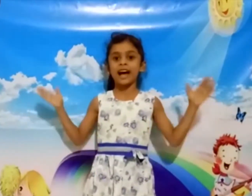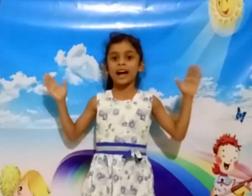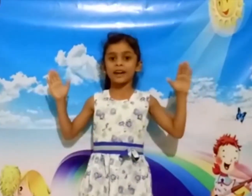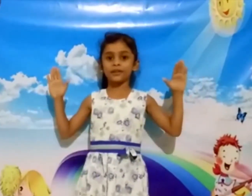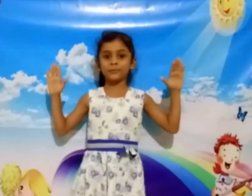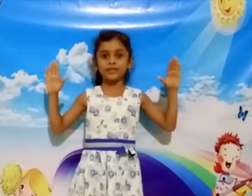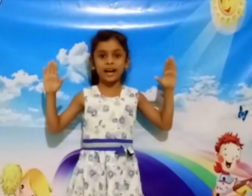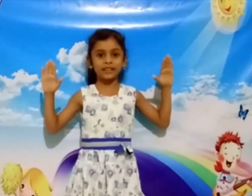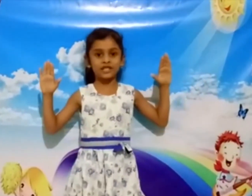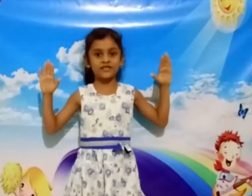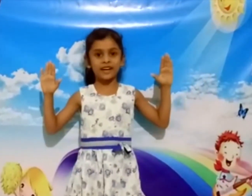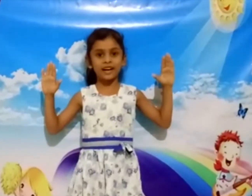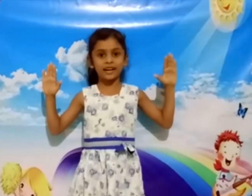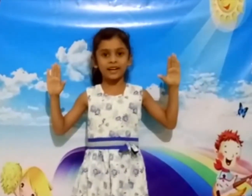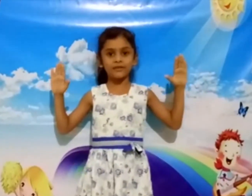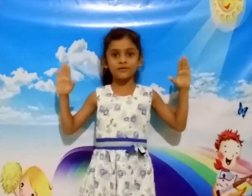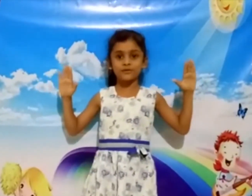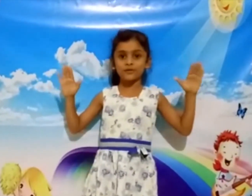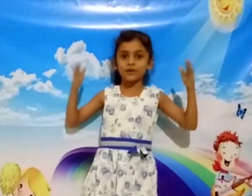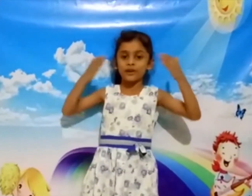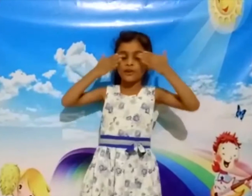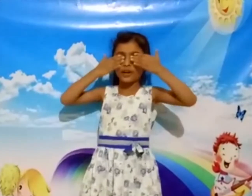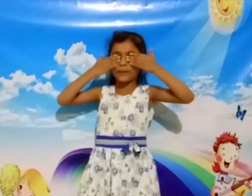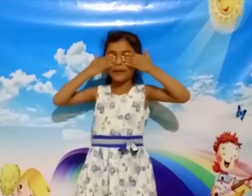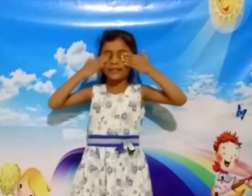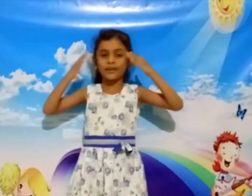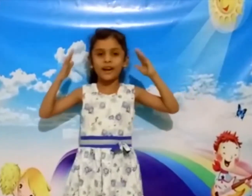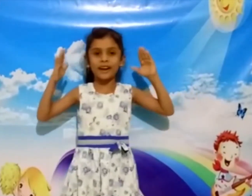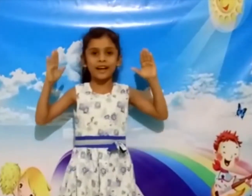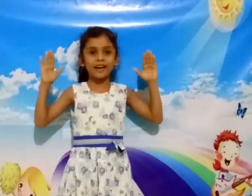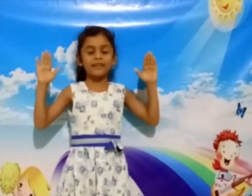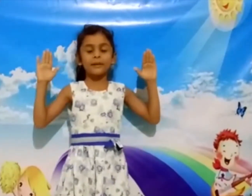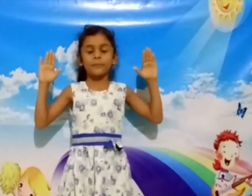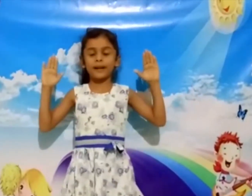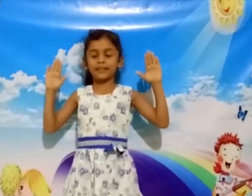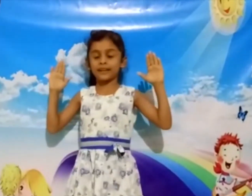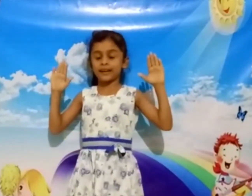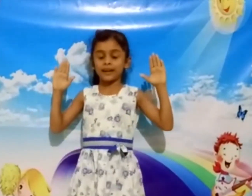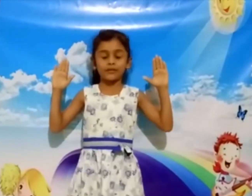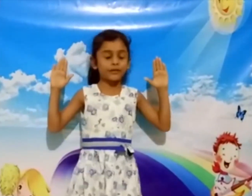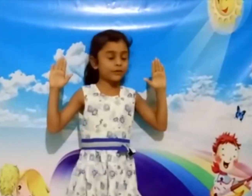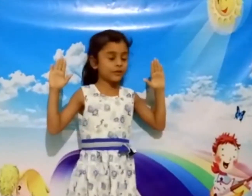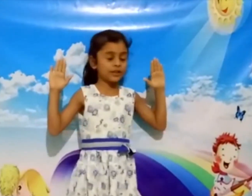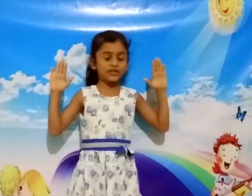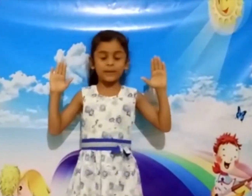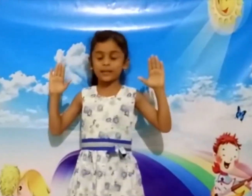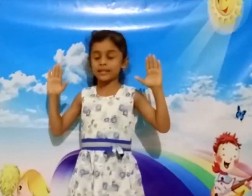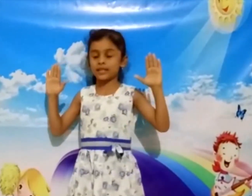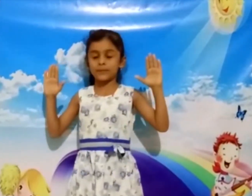शकतात आणि तुमचे हात सरकारकडे उचलून डोळे बंद करून प्रार्थना करणार.